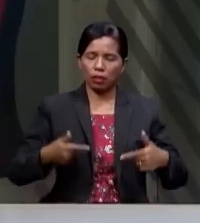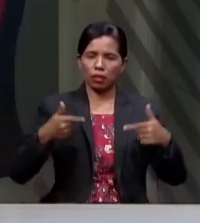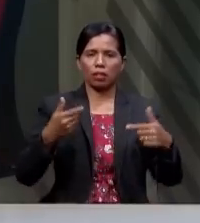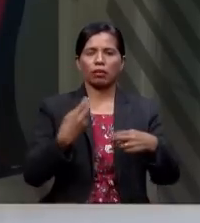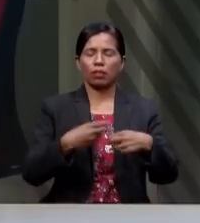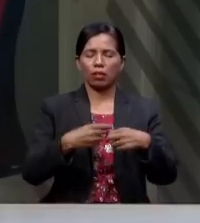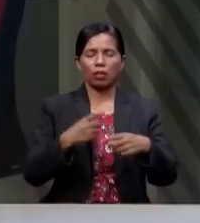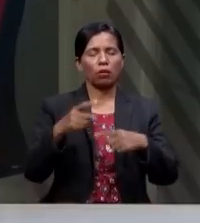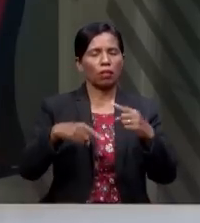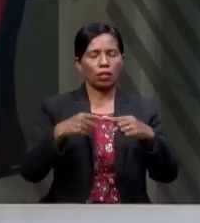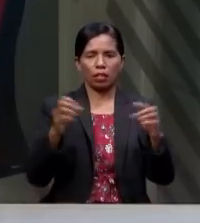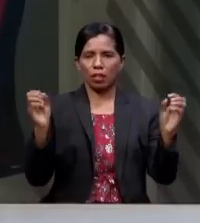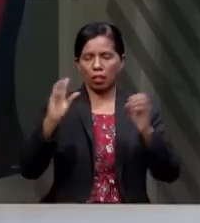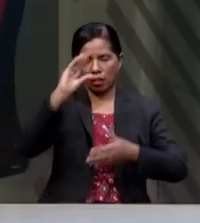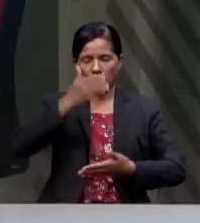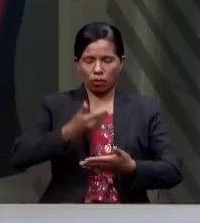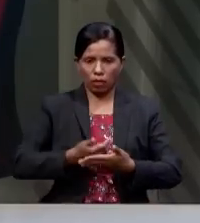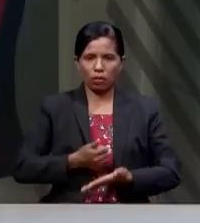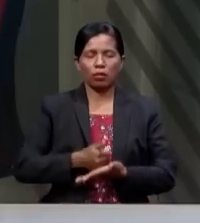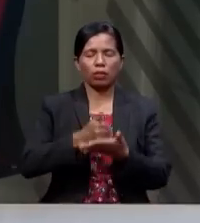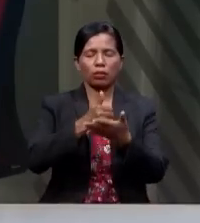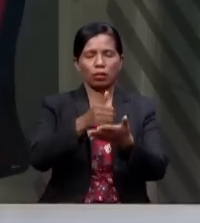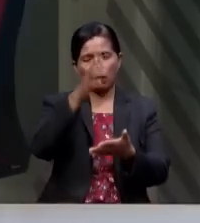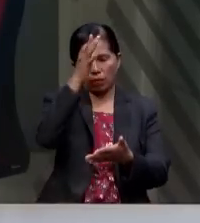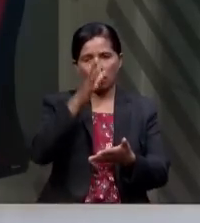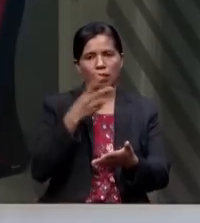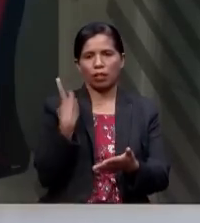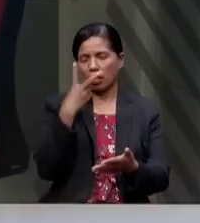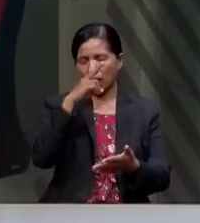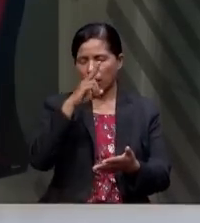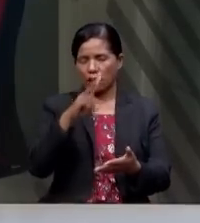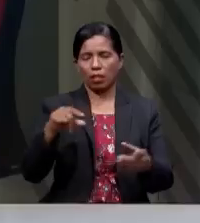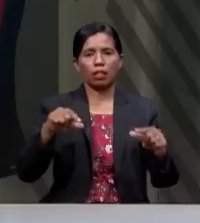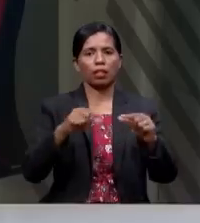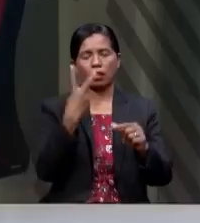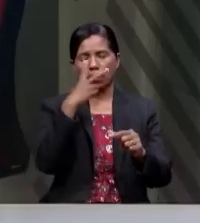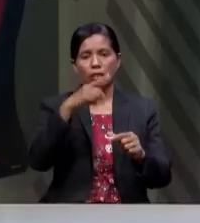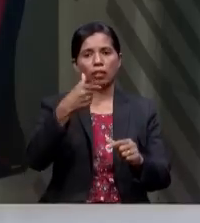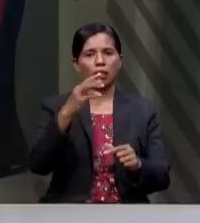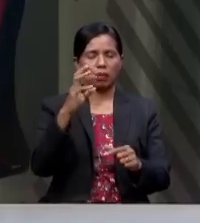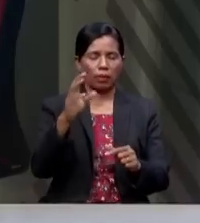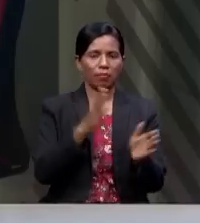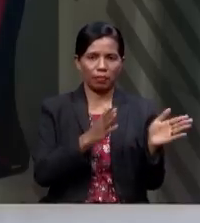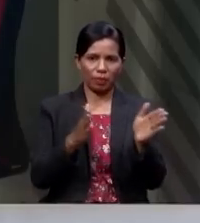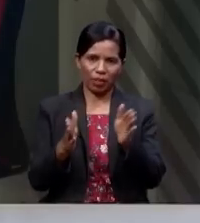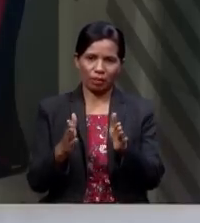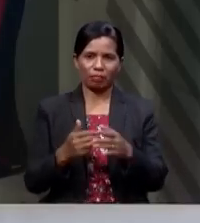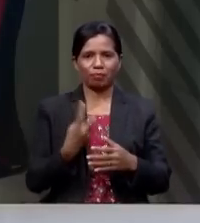hira laia uan atau tau matam ba inanaman. Tuir mai ta kompanya reportase nida nebe ziemen preparaona.